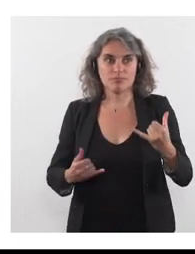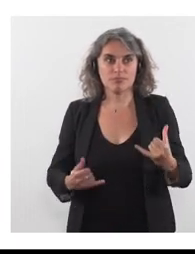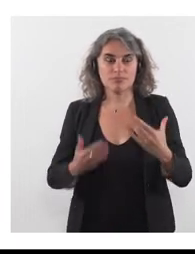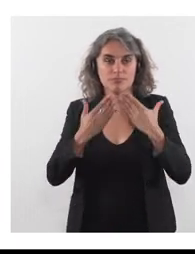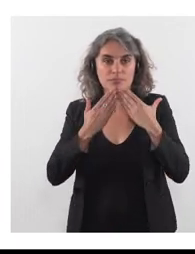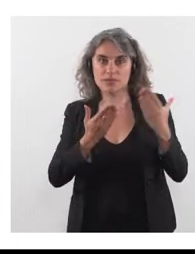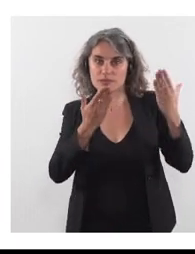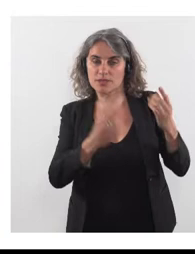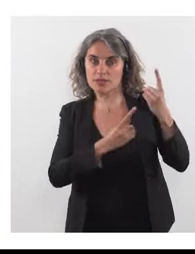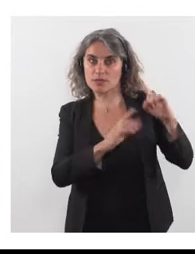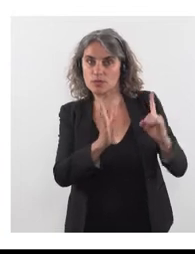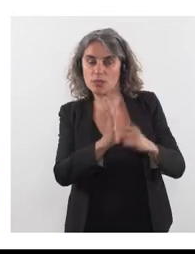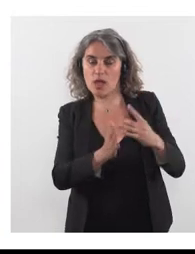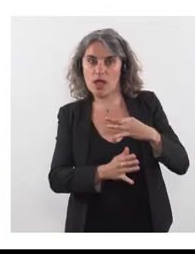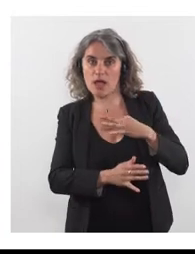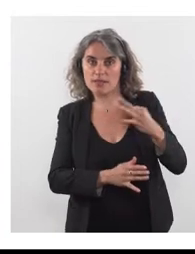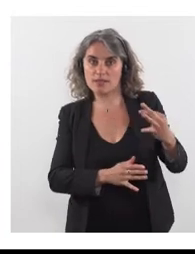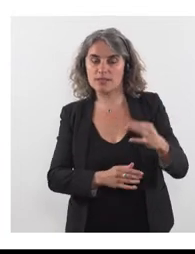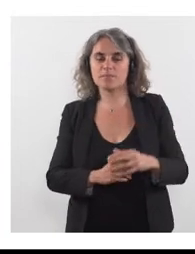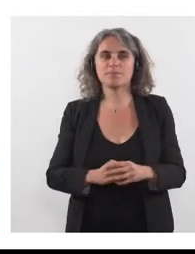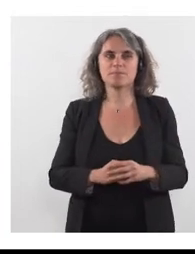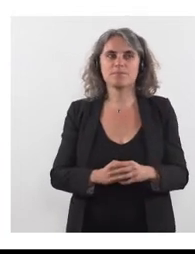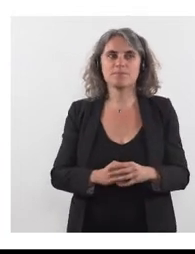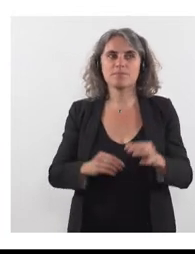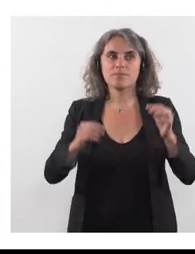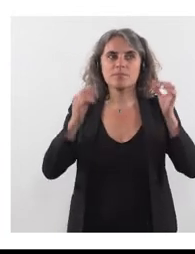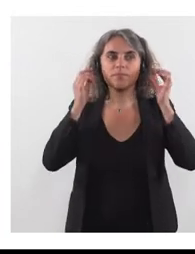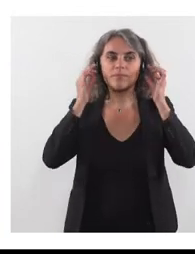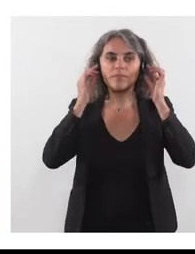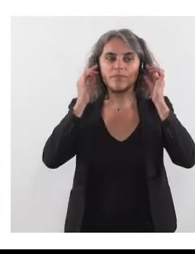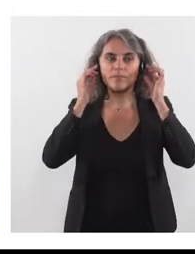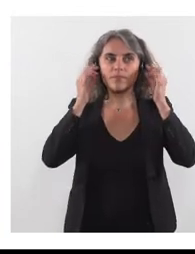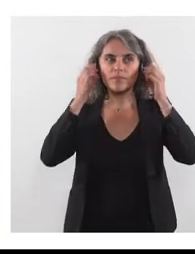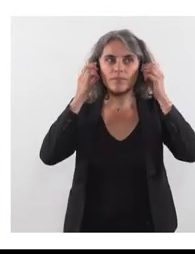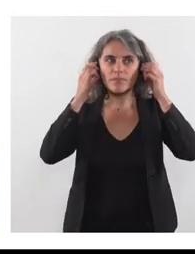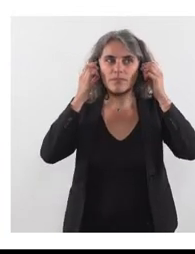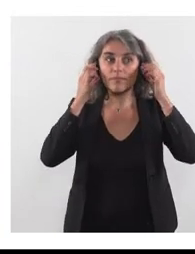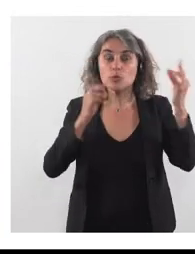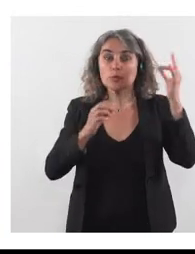invitation. Je suis très heureuse aussi qu'on puisse se parler.